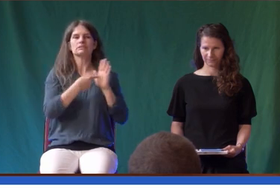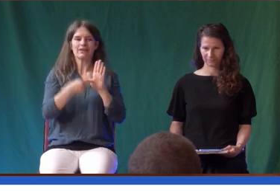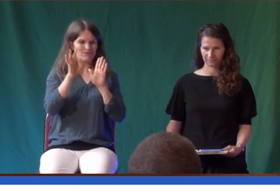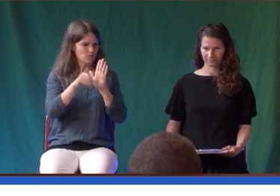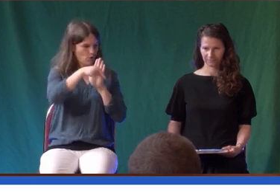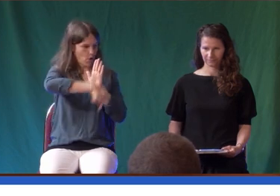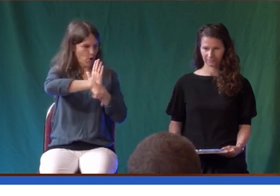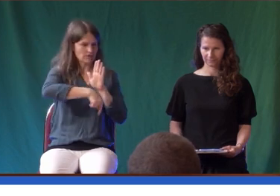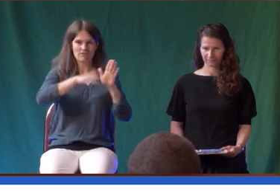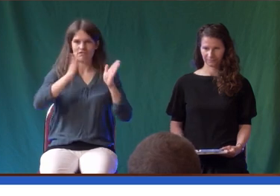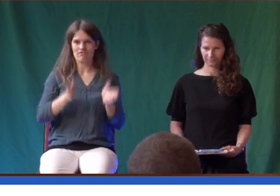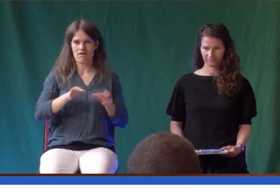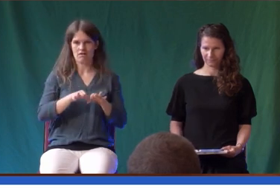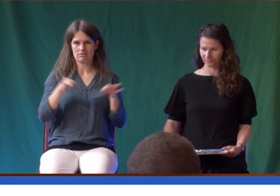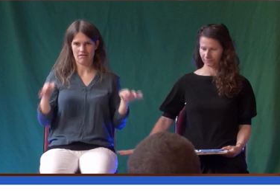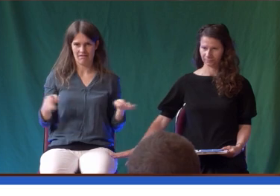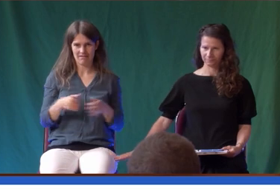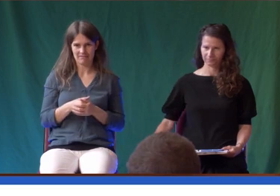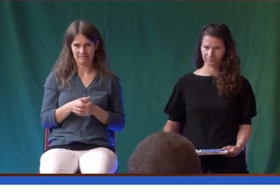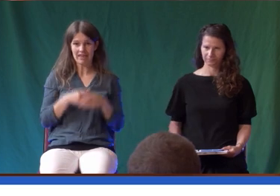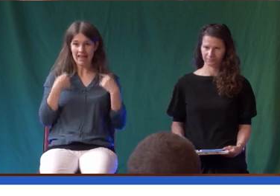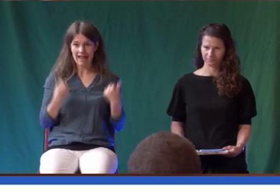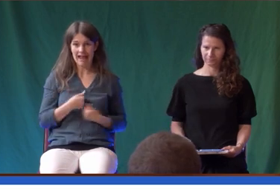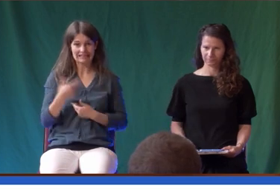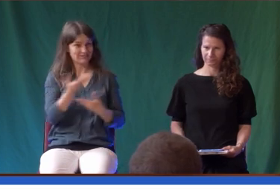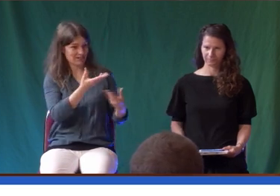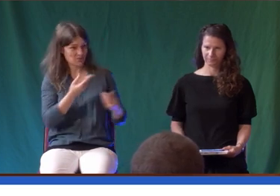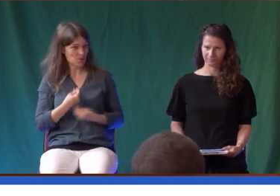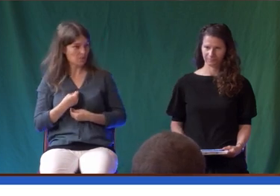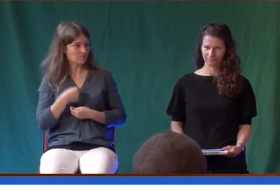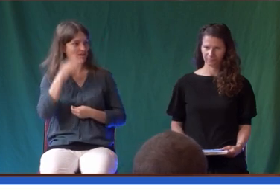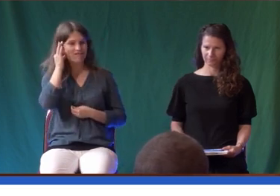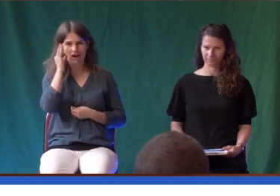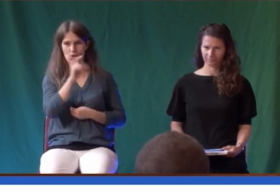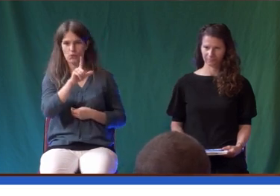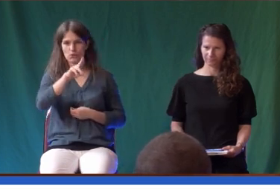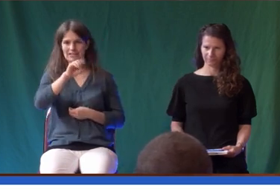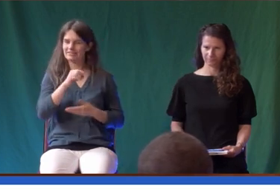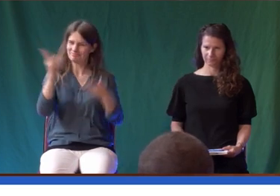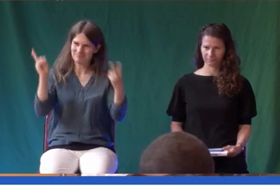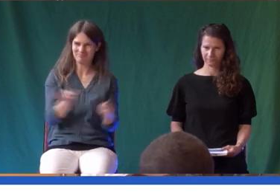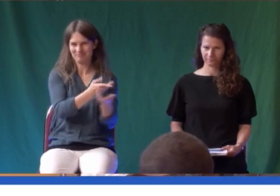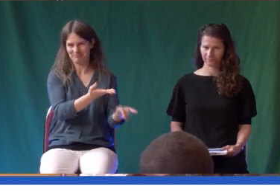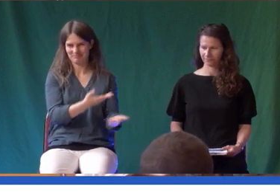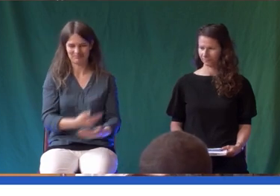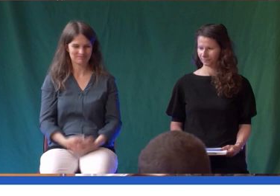herzlich willkommen Frau Ludin genau das wollte ich auch sagen herzlich willkommen Frau Loddin